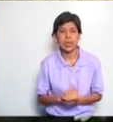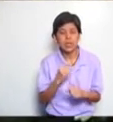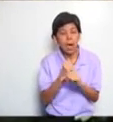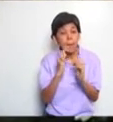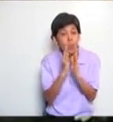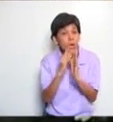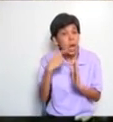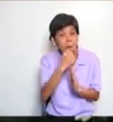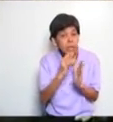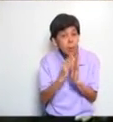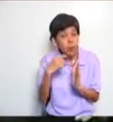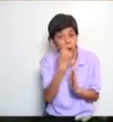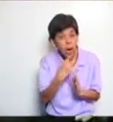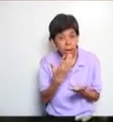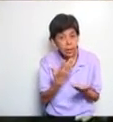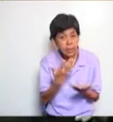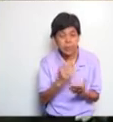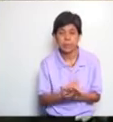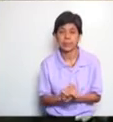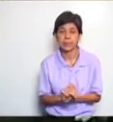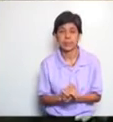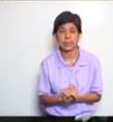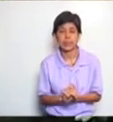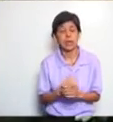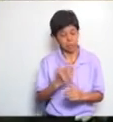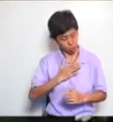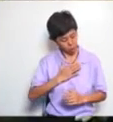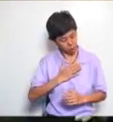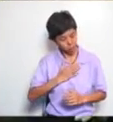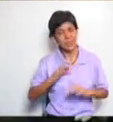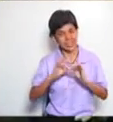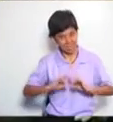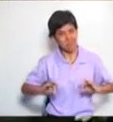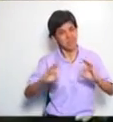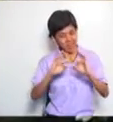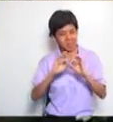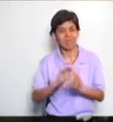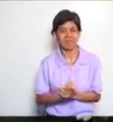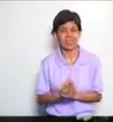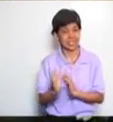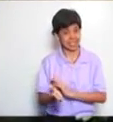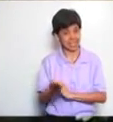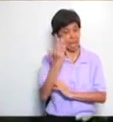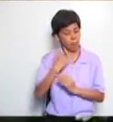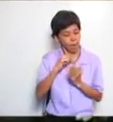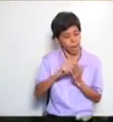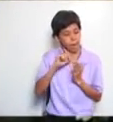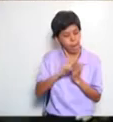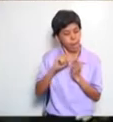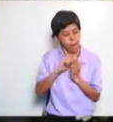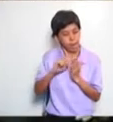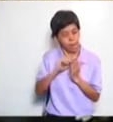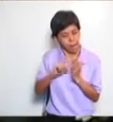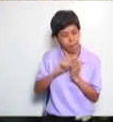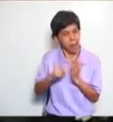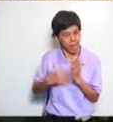ทำอุลกัไาร describing้อัี้สงทสดแลอง transparentเมเช เมื่เชาวนี้ผมจดได้์ทขอยด